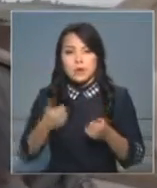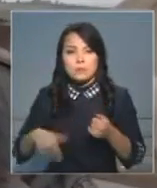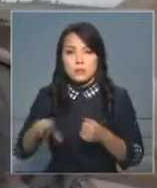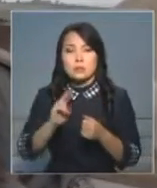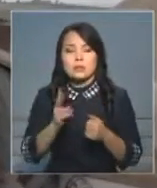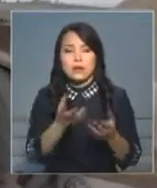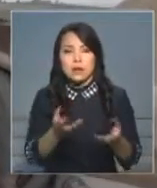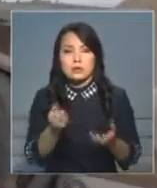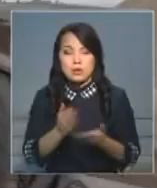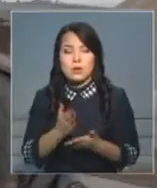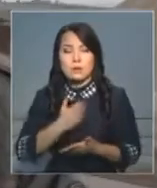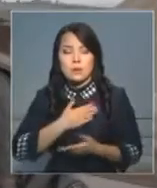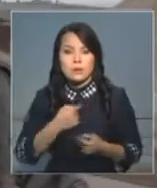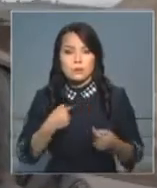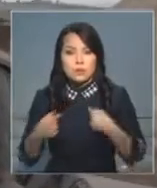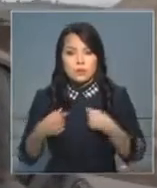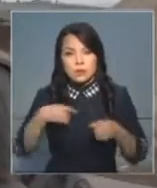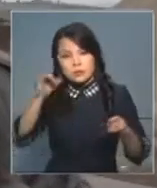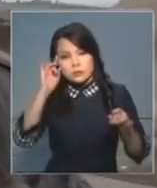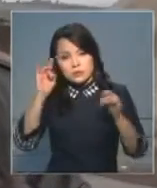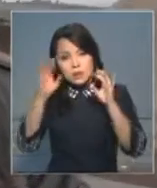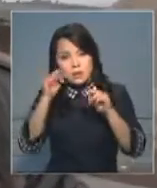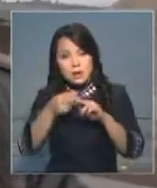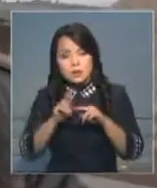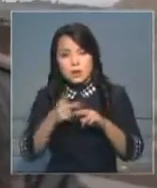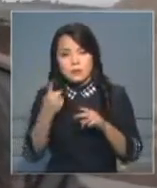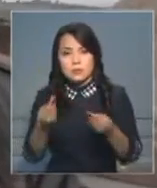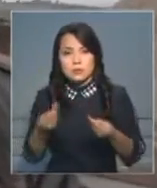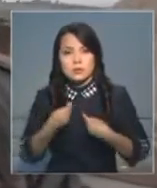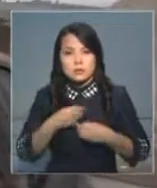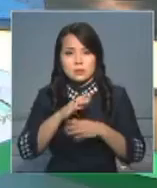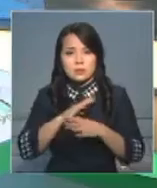алып жатқан шығар, бірақ өз басым бір түйірде зат алған жоқпын.